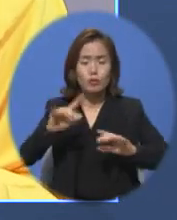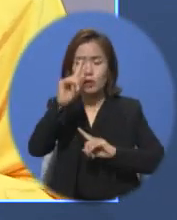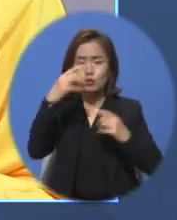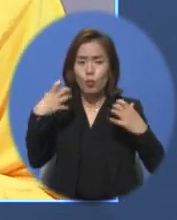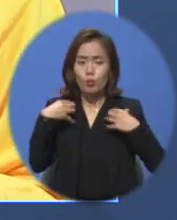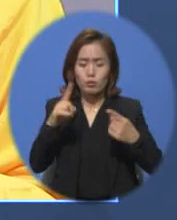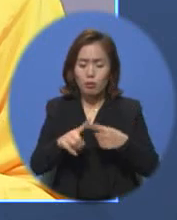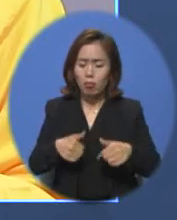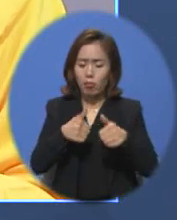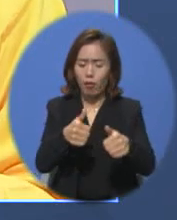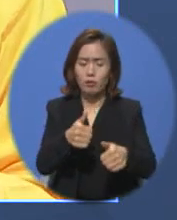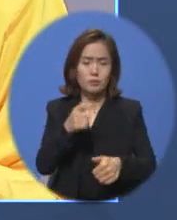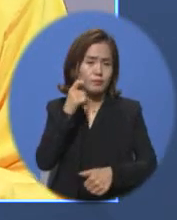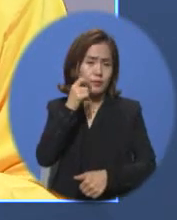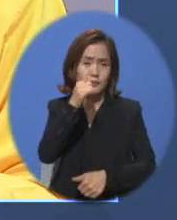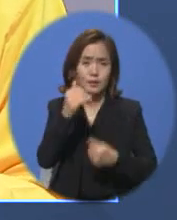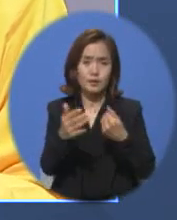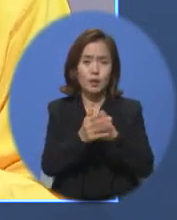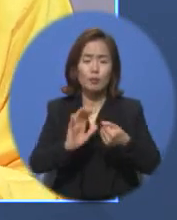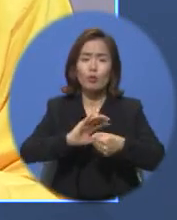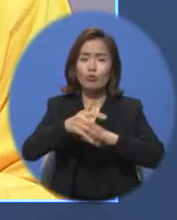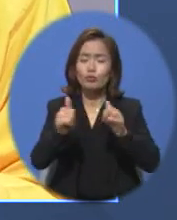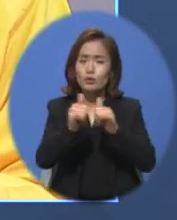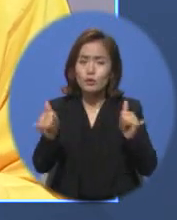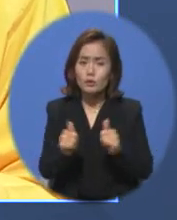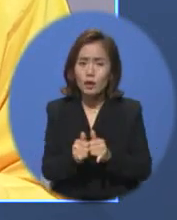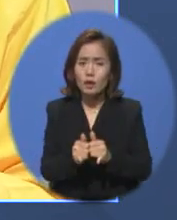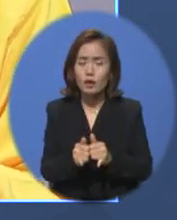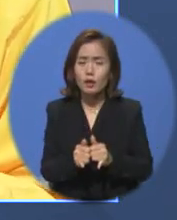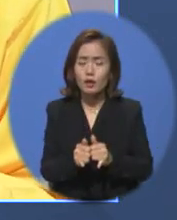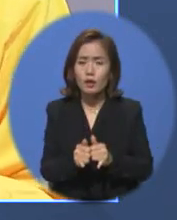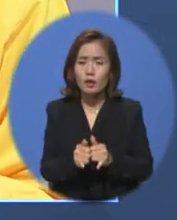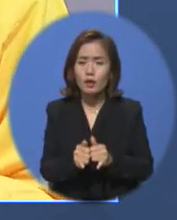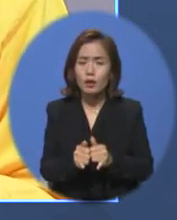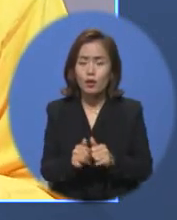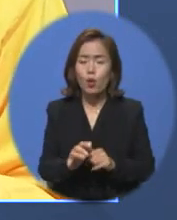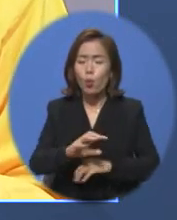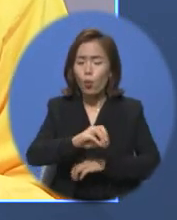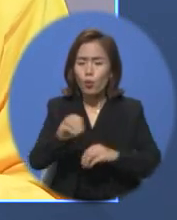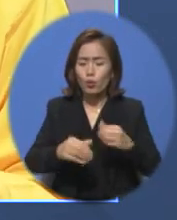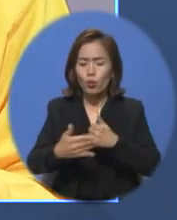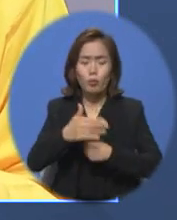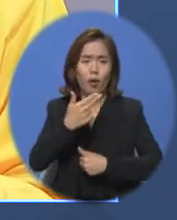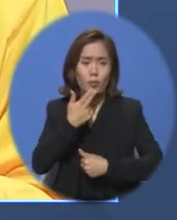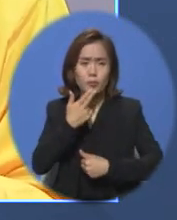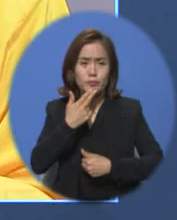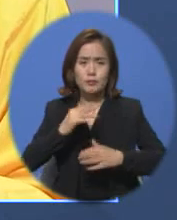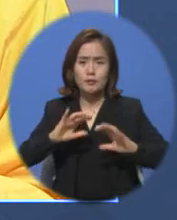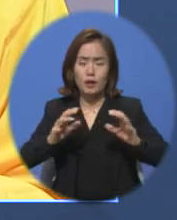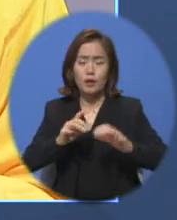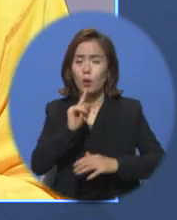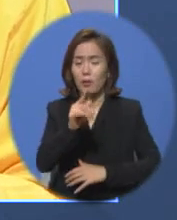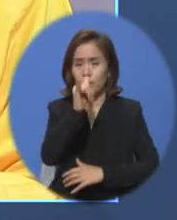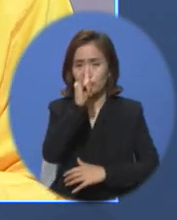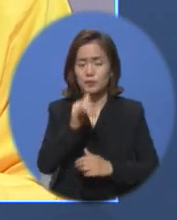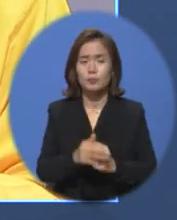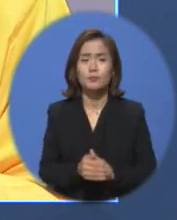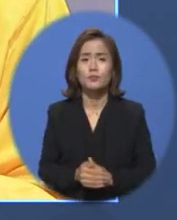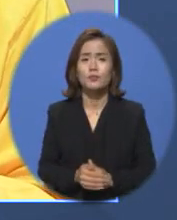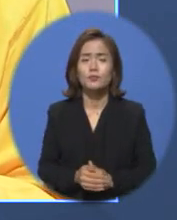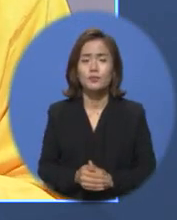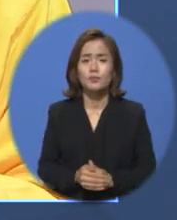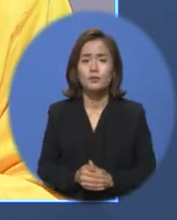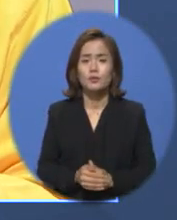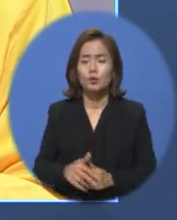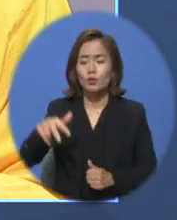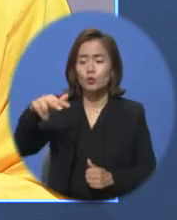이를따르지않고있다.그 결과,국제사회는 한국정부를" 기후악당"으로낙인찍었다.조섭